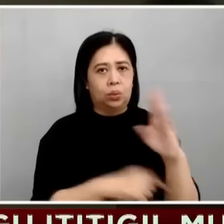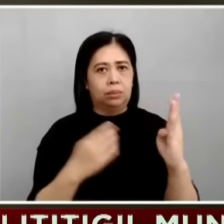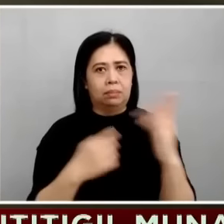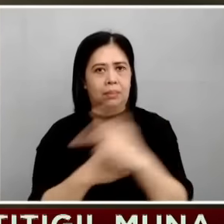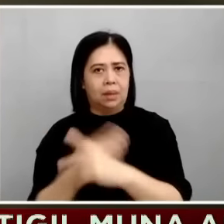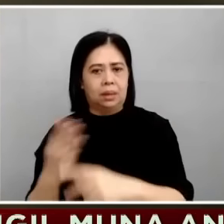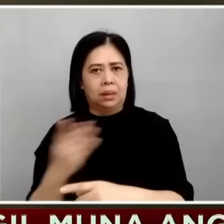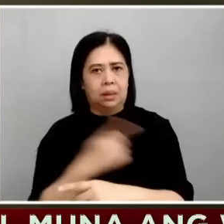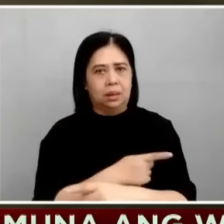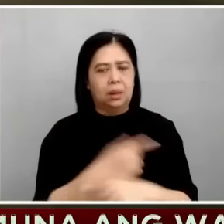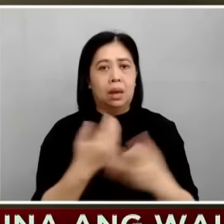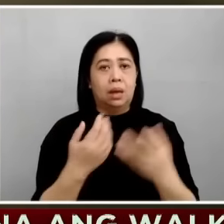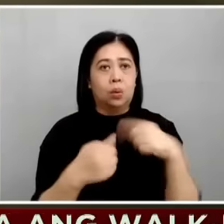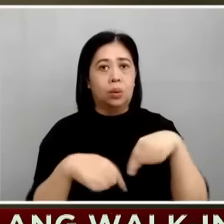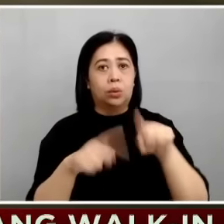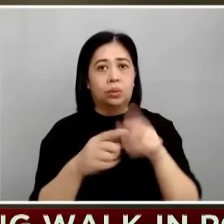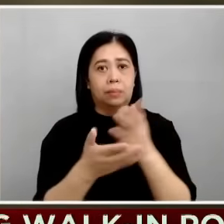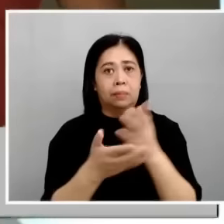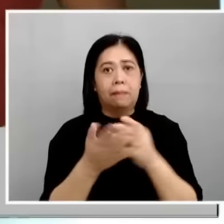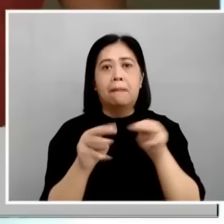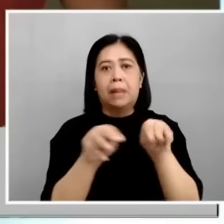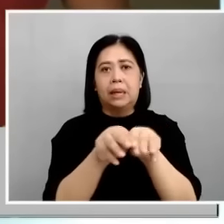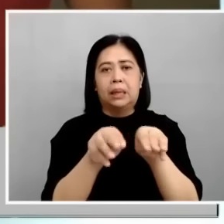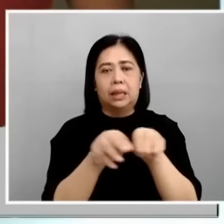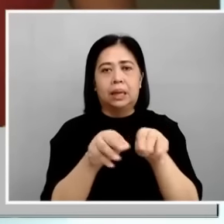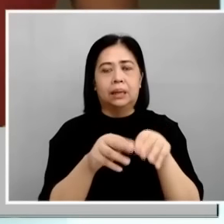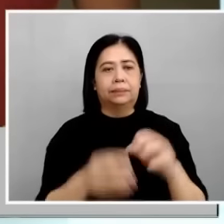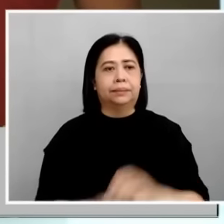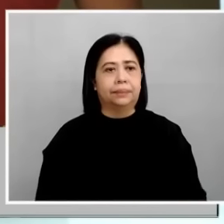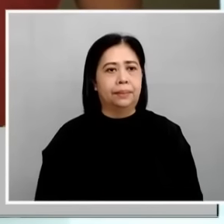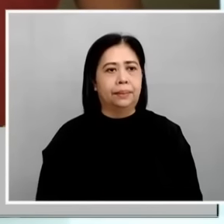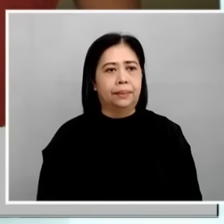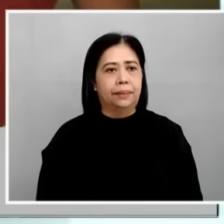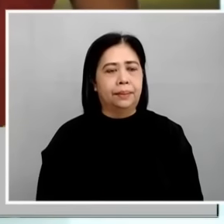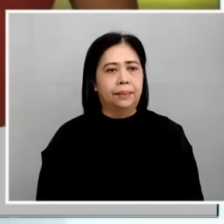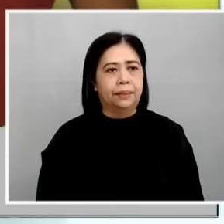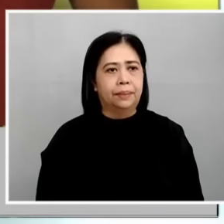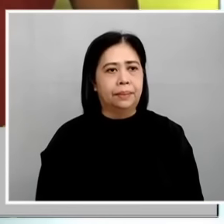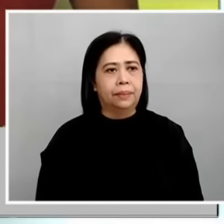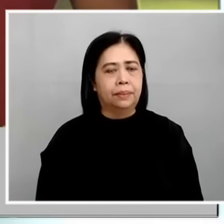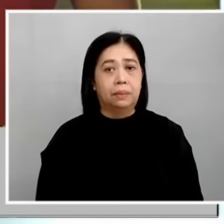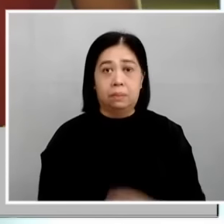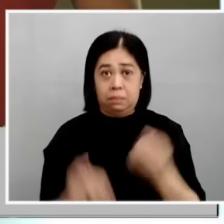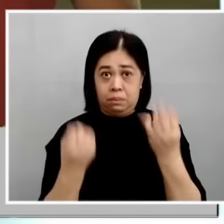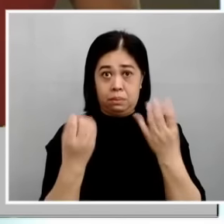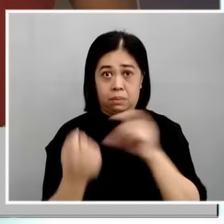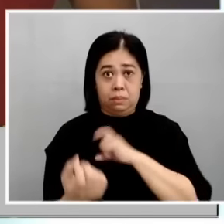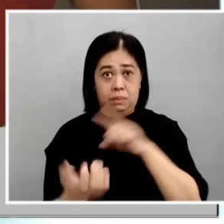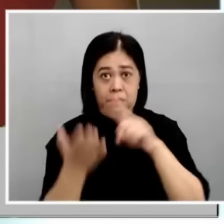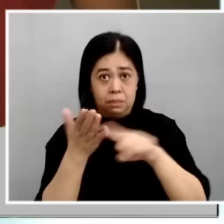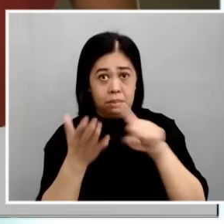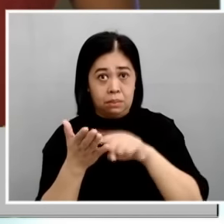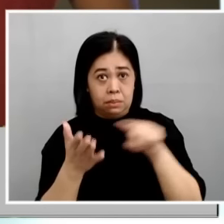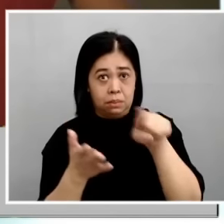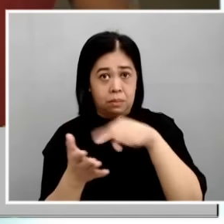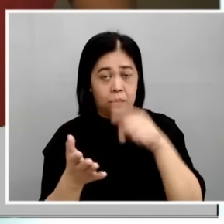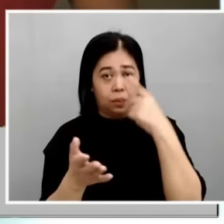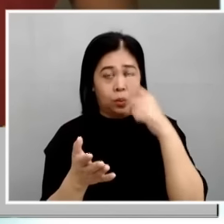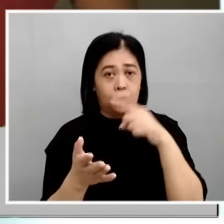ng Marikina City. Kabayan? Adrian, marami bang pulis na nag-inspeksyon para doon sa